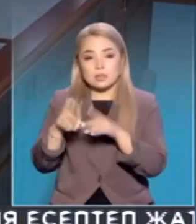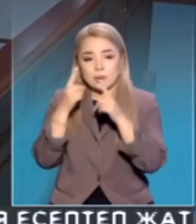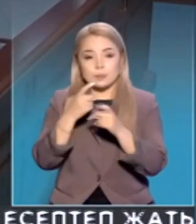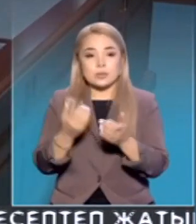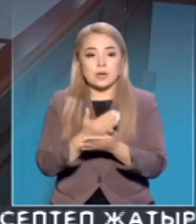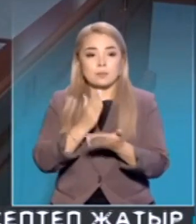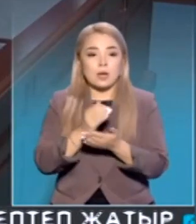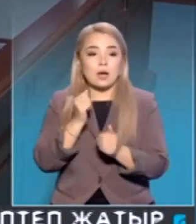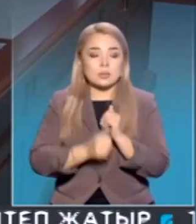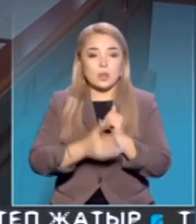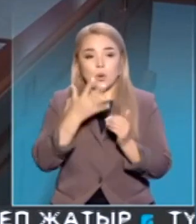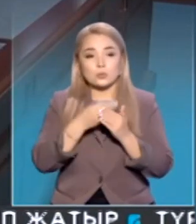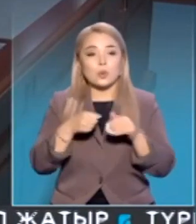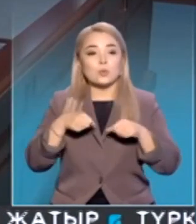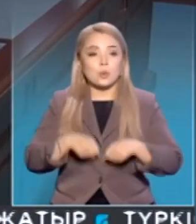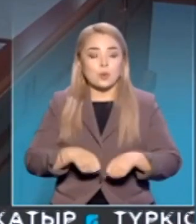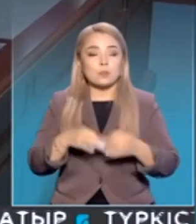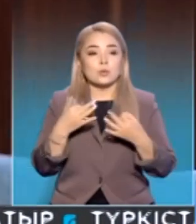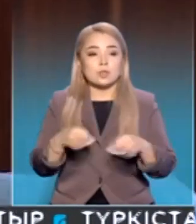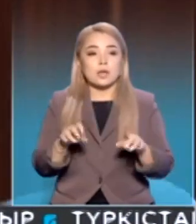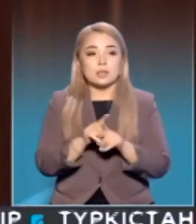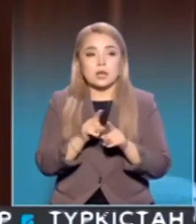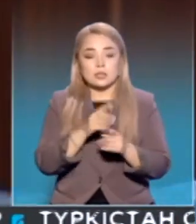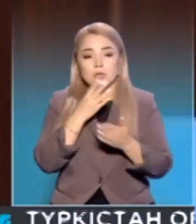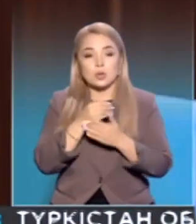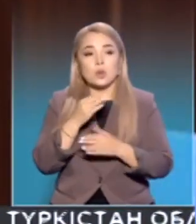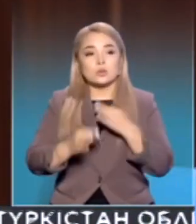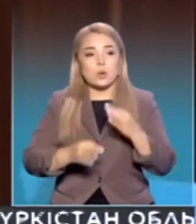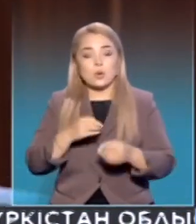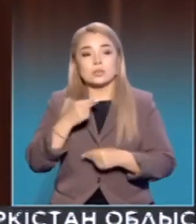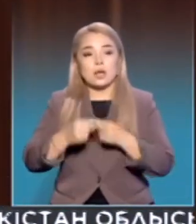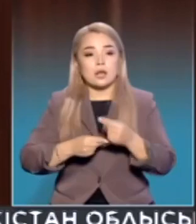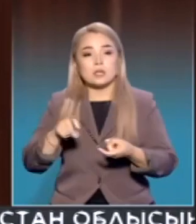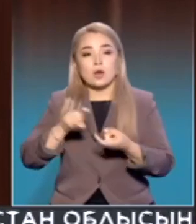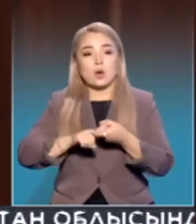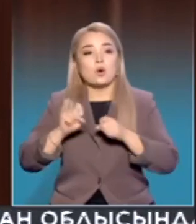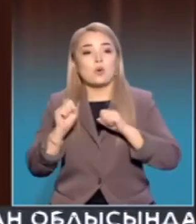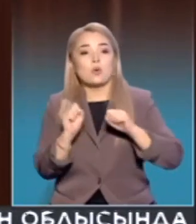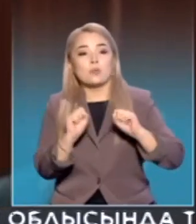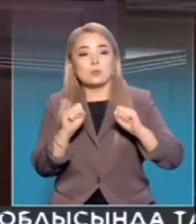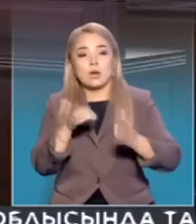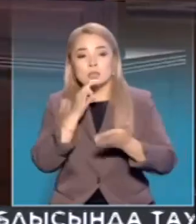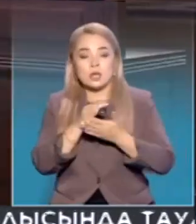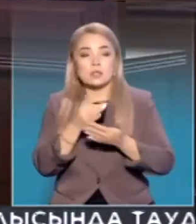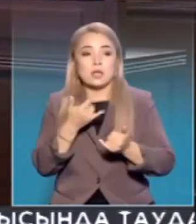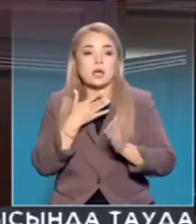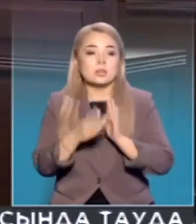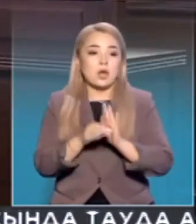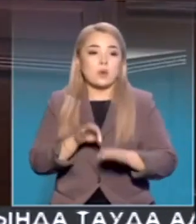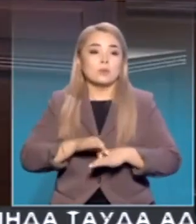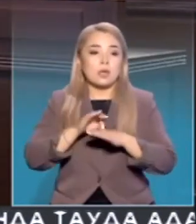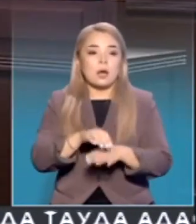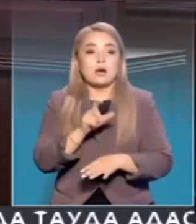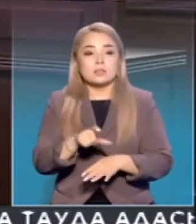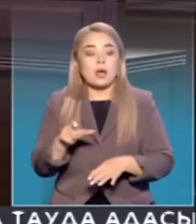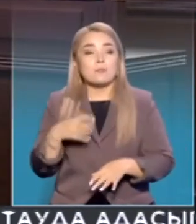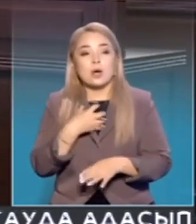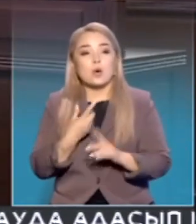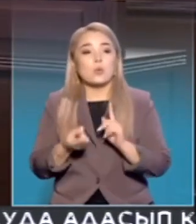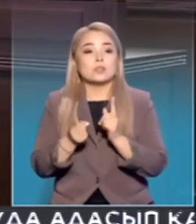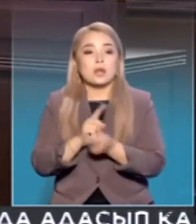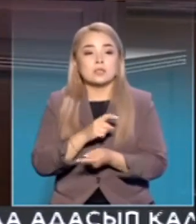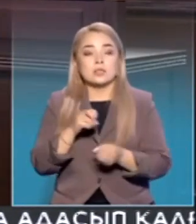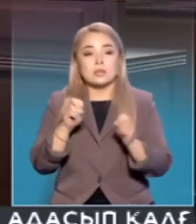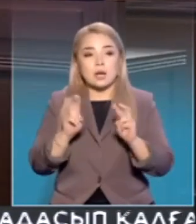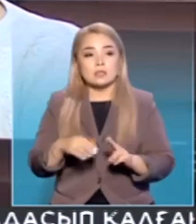салды. Әркімнің өз құқықтары мен бостандықтарын сот арқылы қорғауға құқығы бар. Алдағы референдумға қатысатын азаматтар маңызды өзгерістер